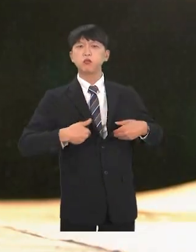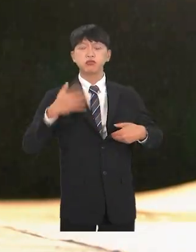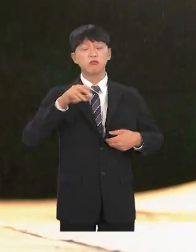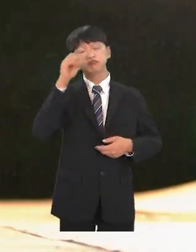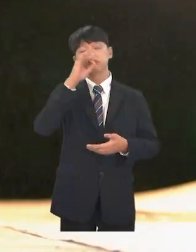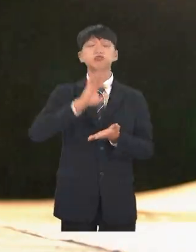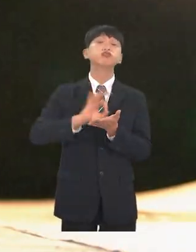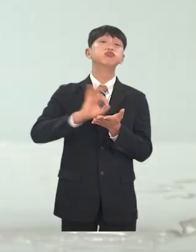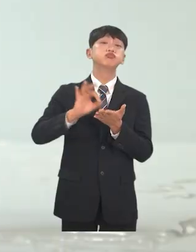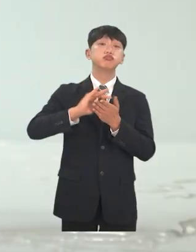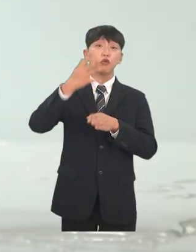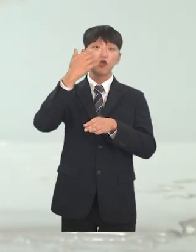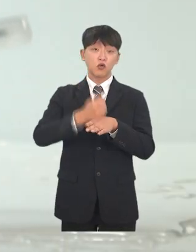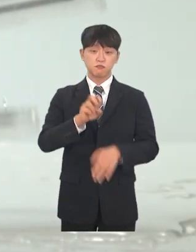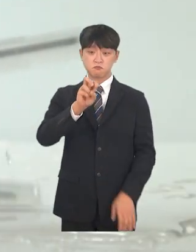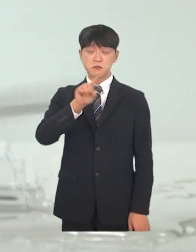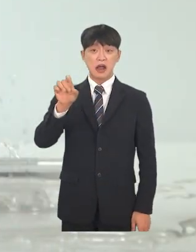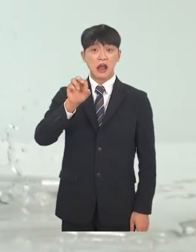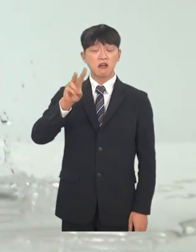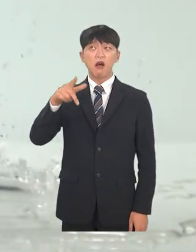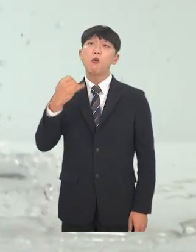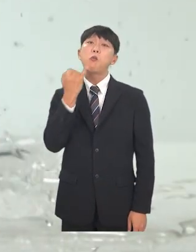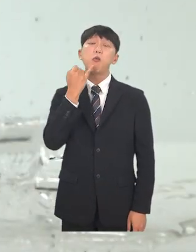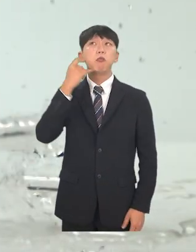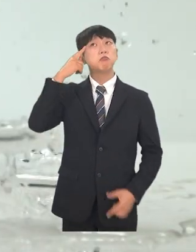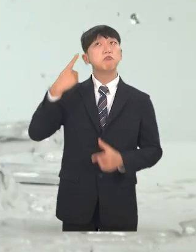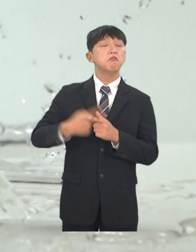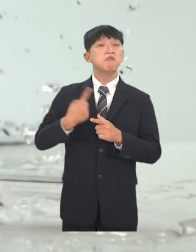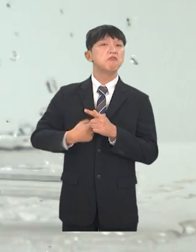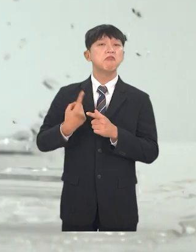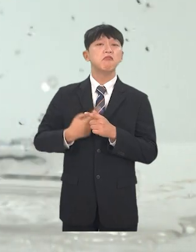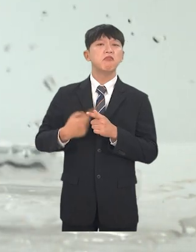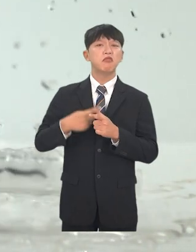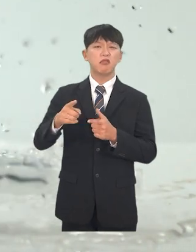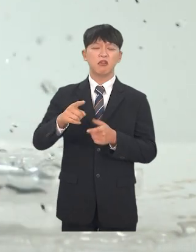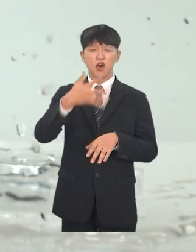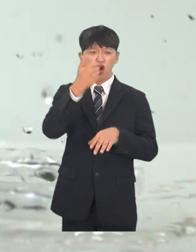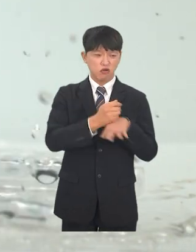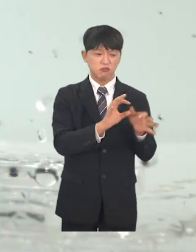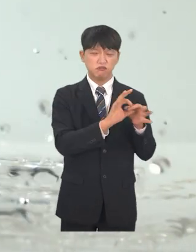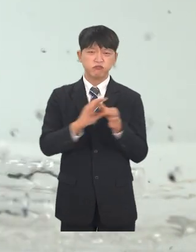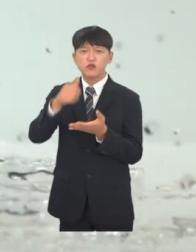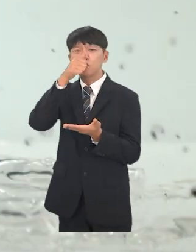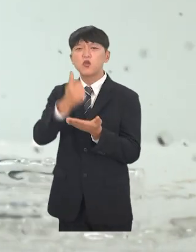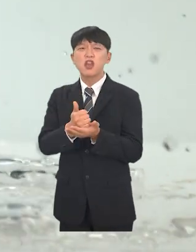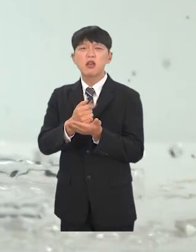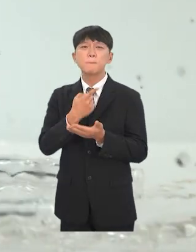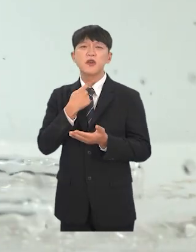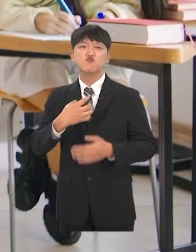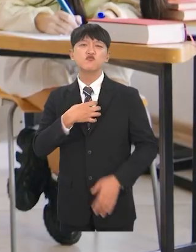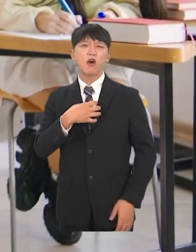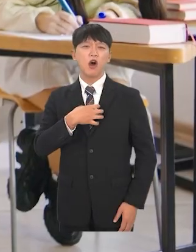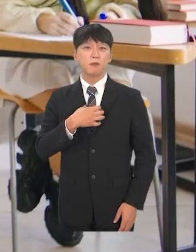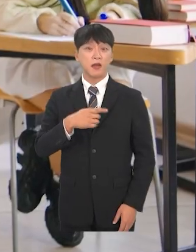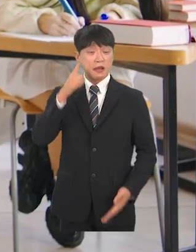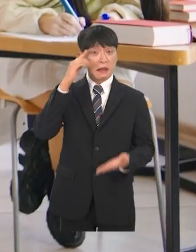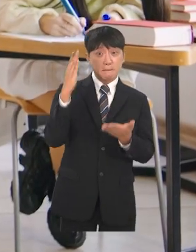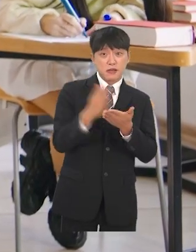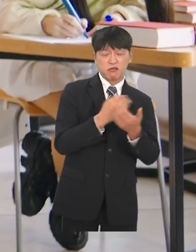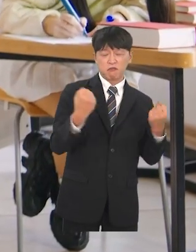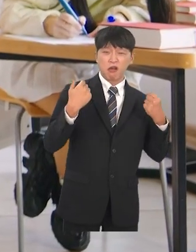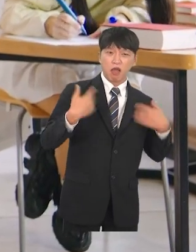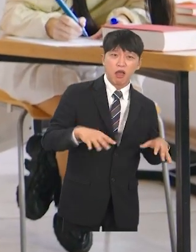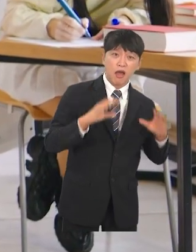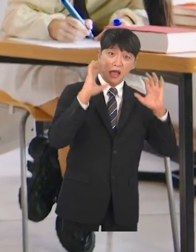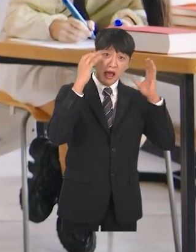무분별하게 사용할 경우 자칫 마약에 대한 경계심이 낮아지고 오남용에 의한 범죄로 이어질 수 있기 때문입니다. 특히 판단력이